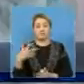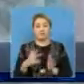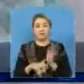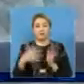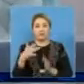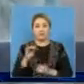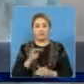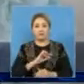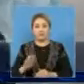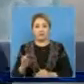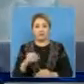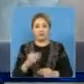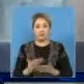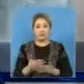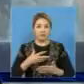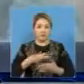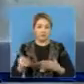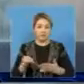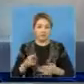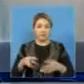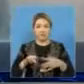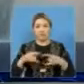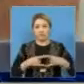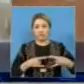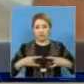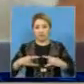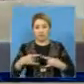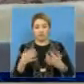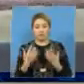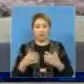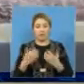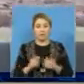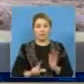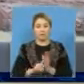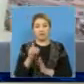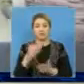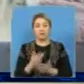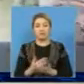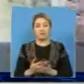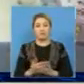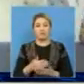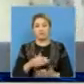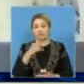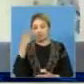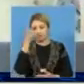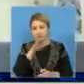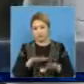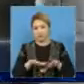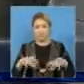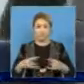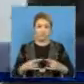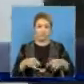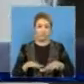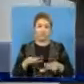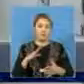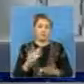тенге. Также в прошлом году было закуплено рентгенологическое оборудование, а также запущен простаивший в течение 2 лет компьютерный томограф,